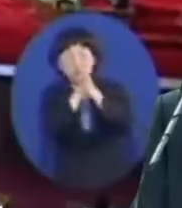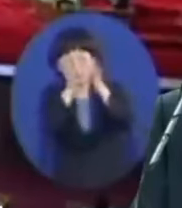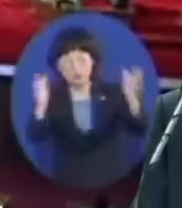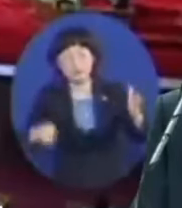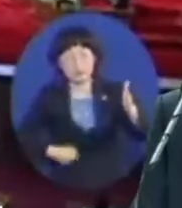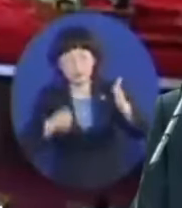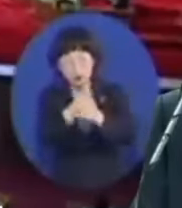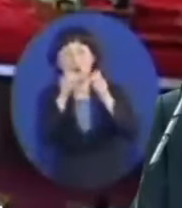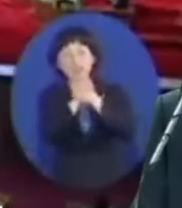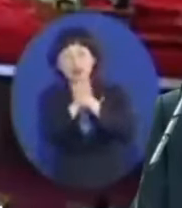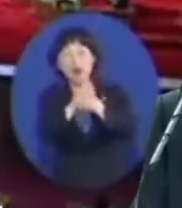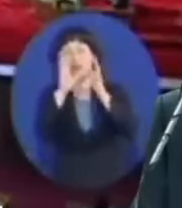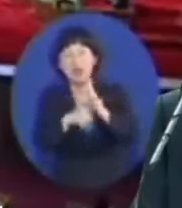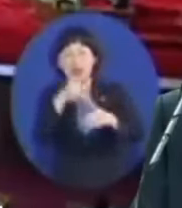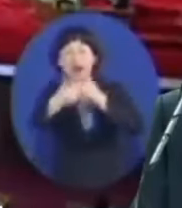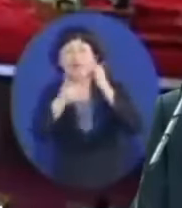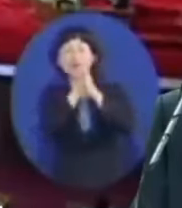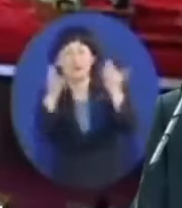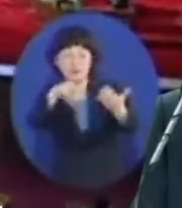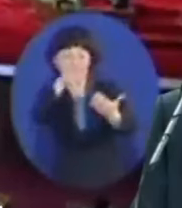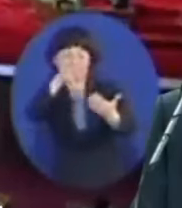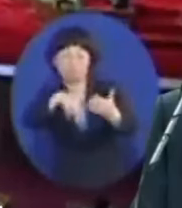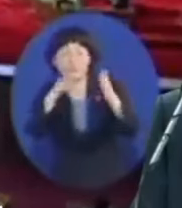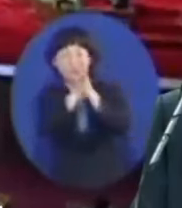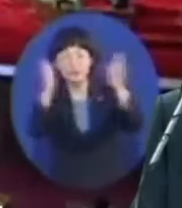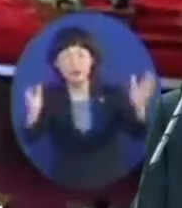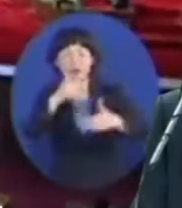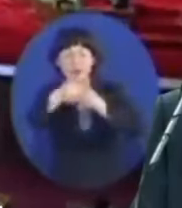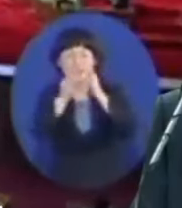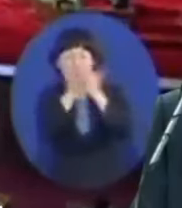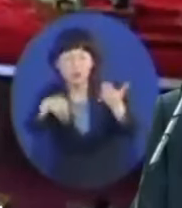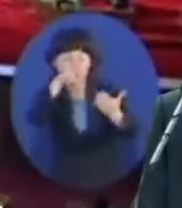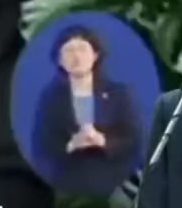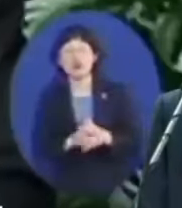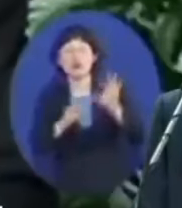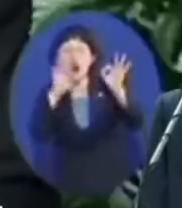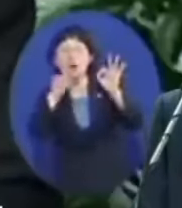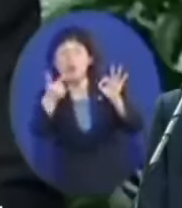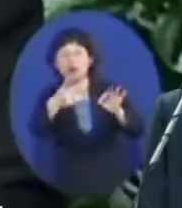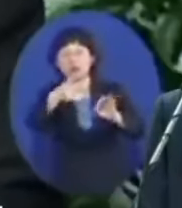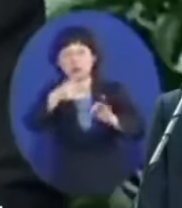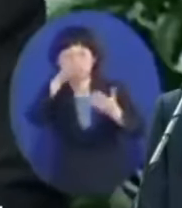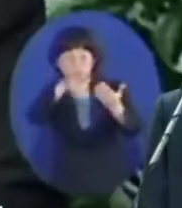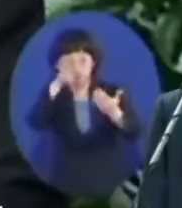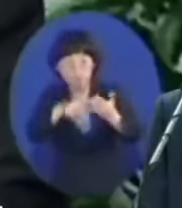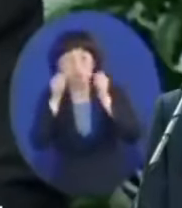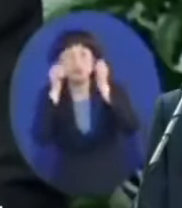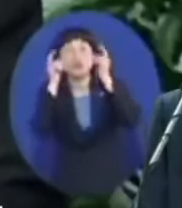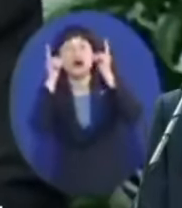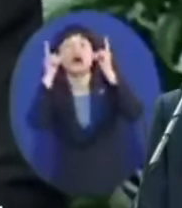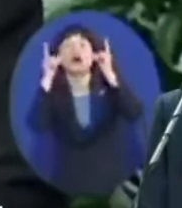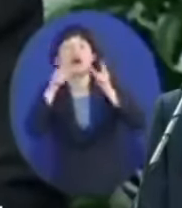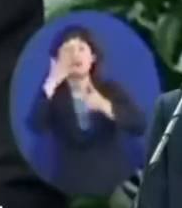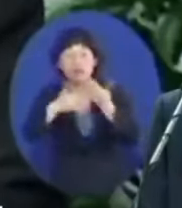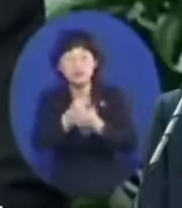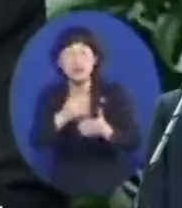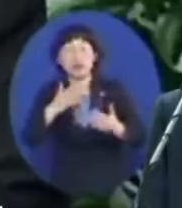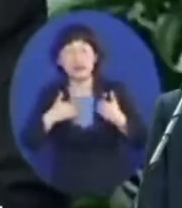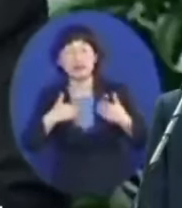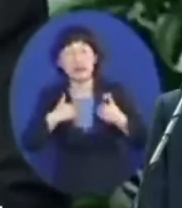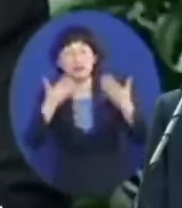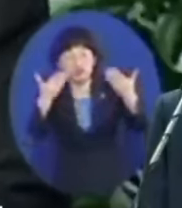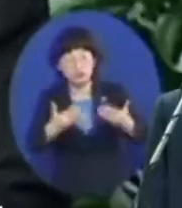기도를 하면서 성경을 읽기 시작했는데 성경을 열 번을 읽고 나니까 눈이 확 뜨이면서 하나님이 자기에게 준